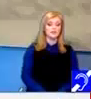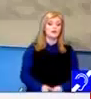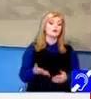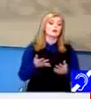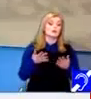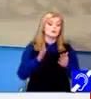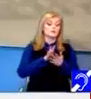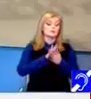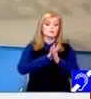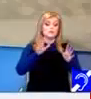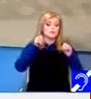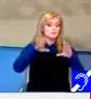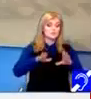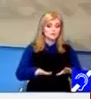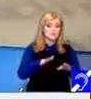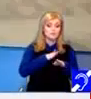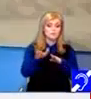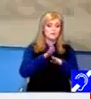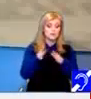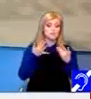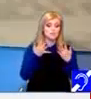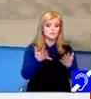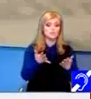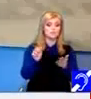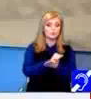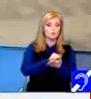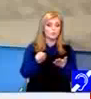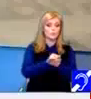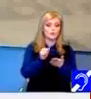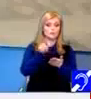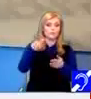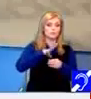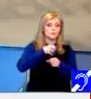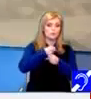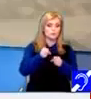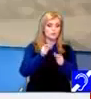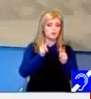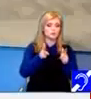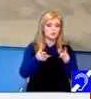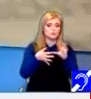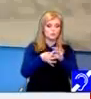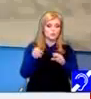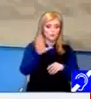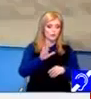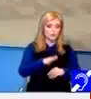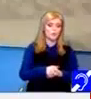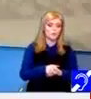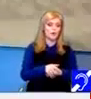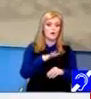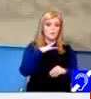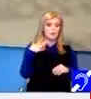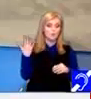Restanțe mari la implementarea prevederilor acordului de asociere în domeniul mass media. Experții sunt îngrijorați de faptul că o bună parte din